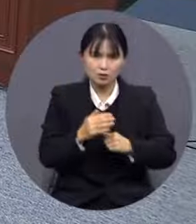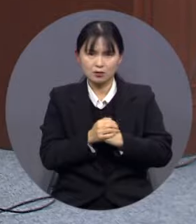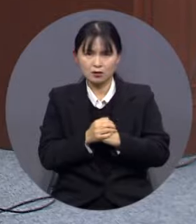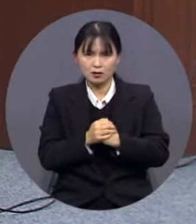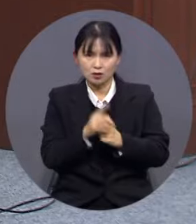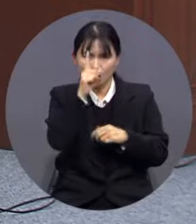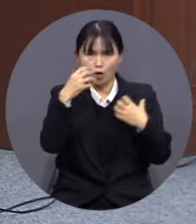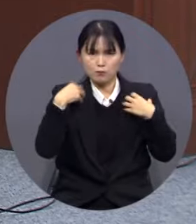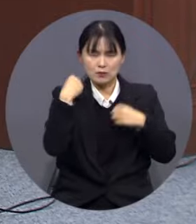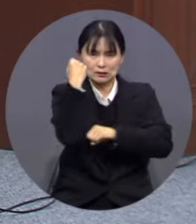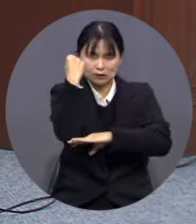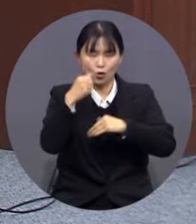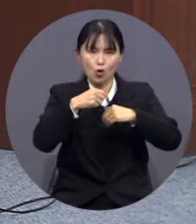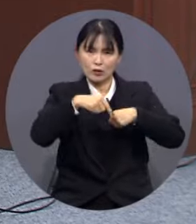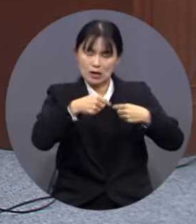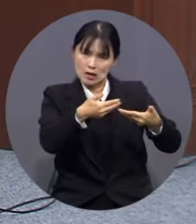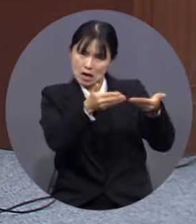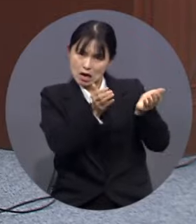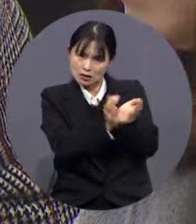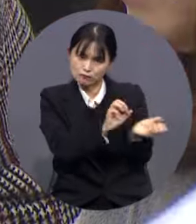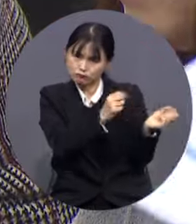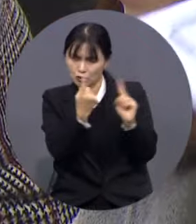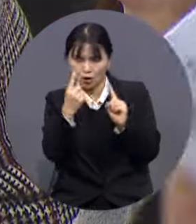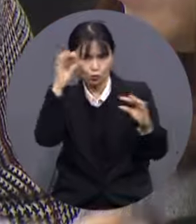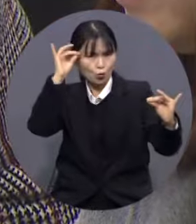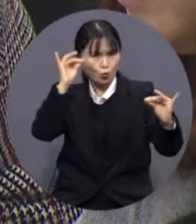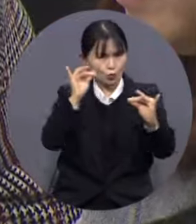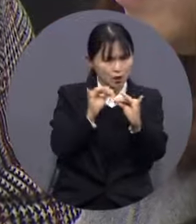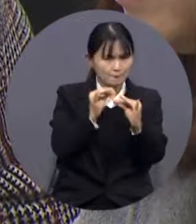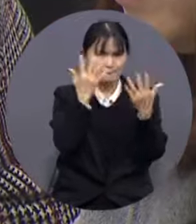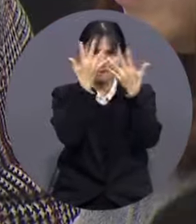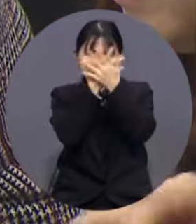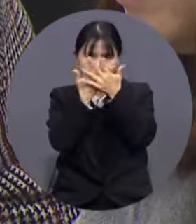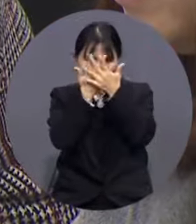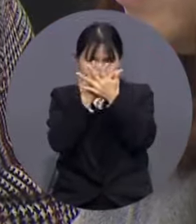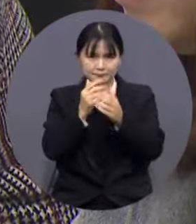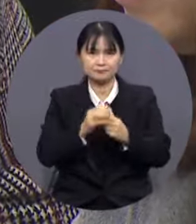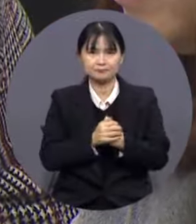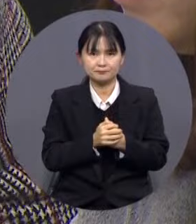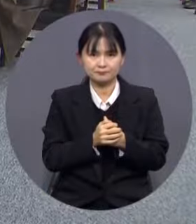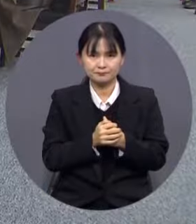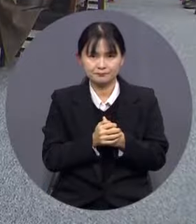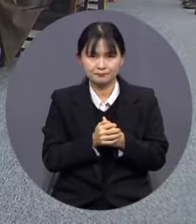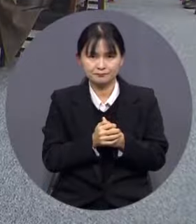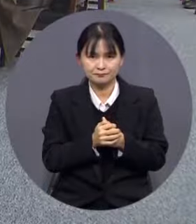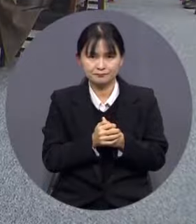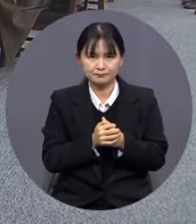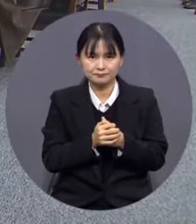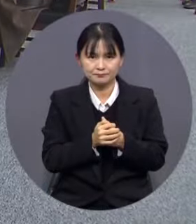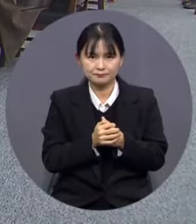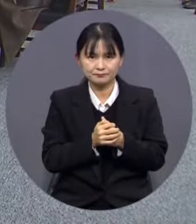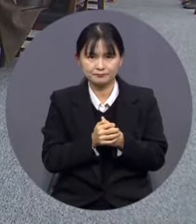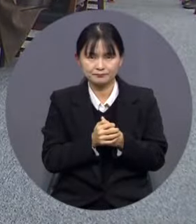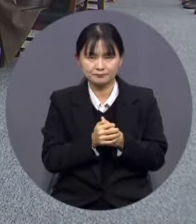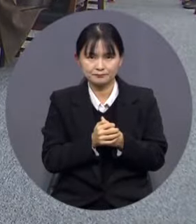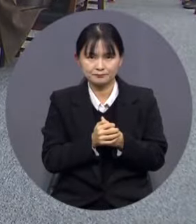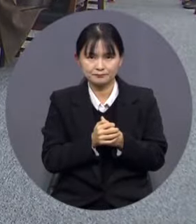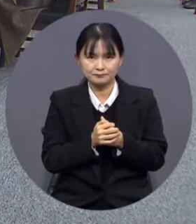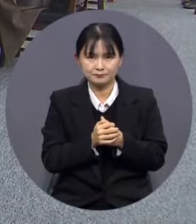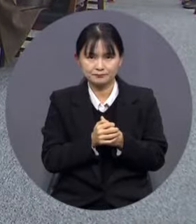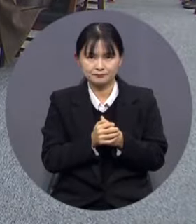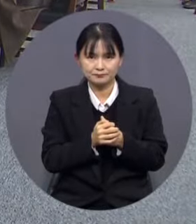정부가 기초자치단체 부활에 동의할지도 아직은 불확실한 상황입니다. MBC 뉴스